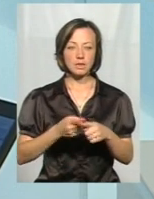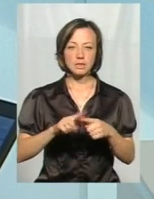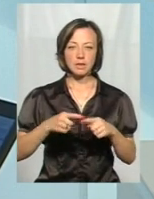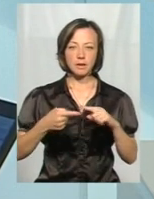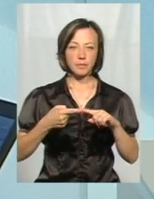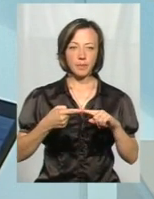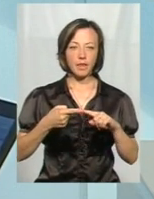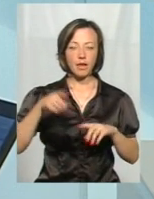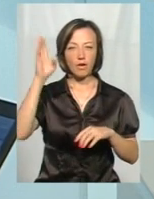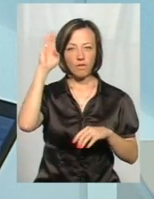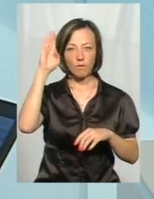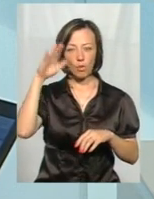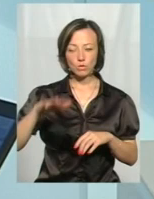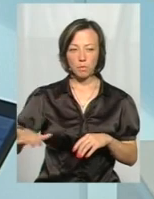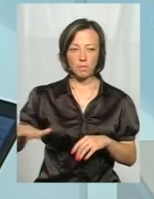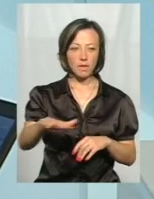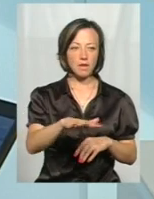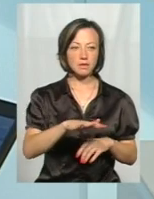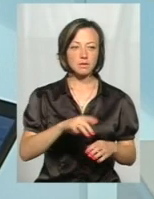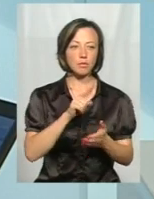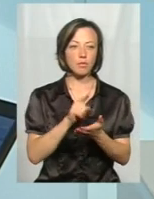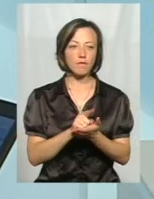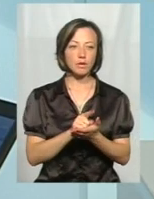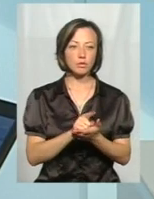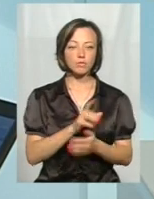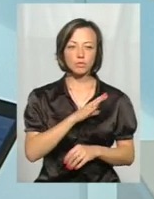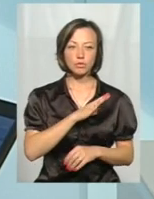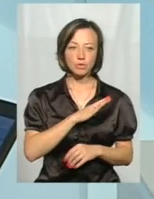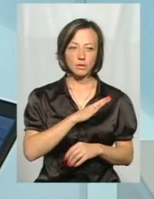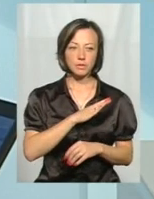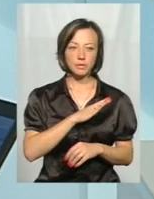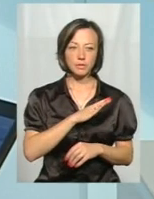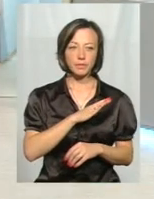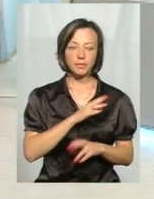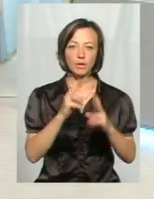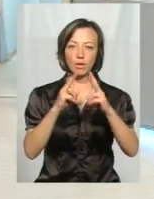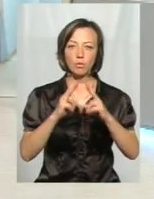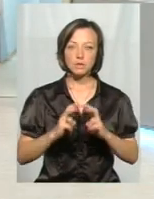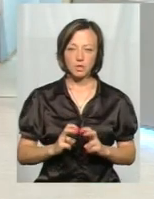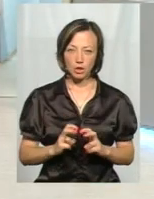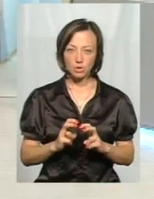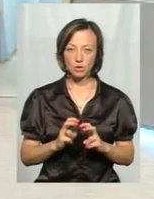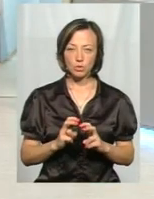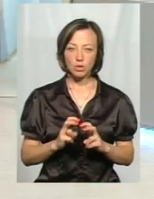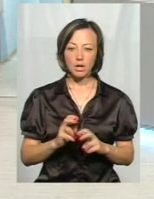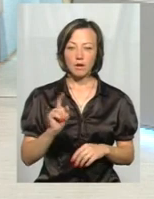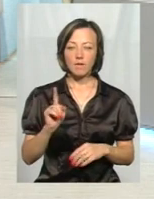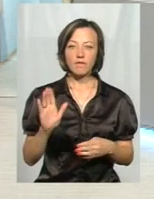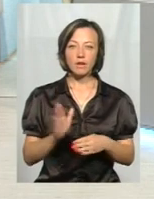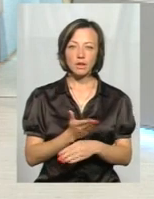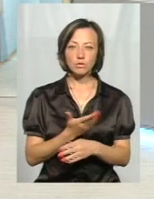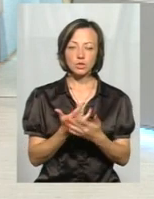до водного плеса, яке повинно бути обстежено, з нього